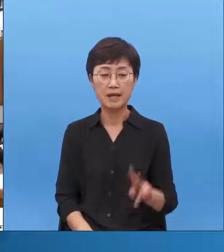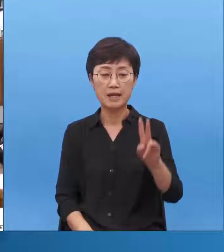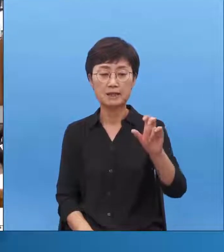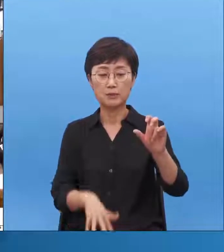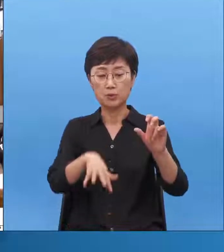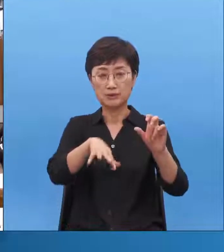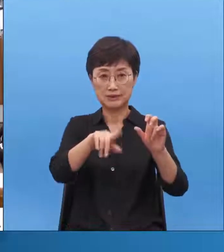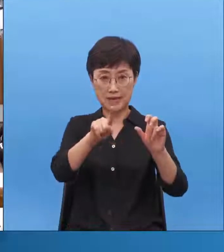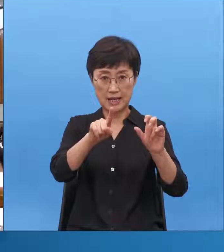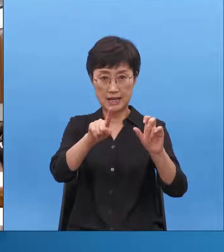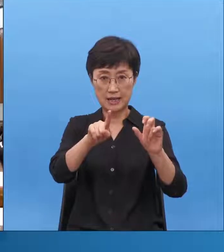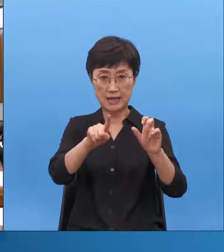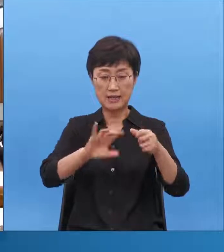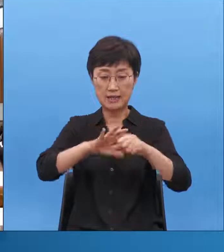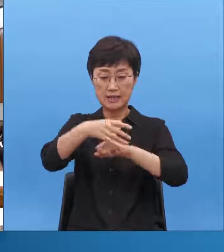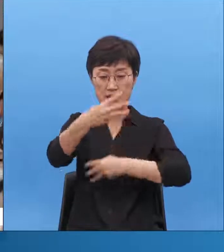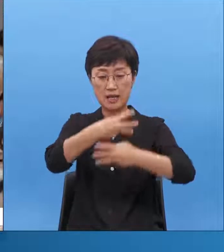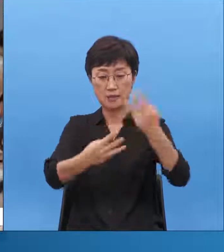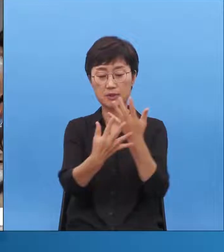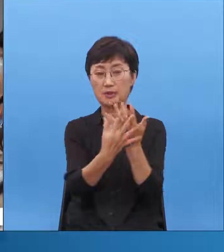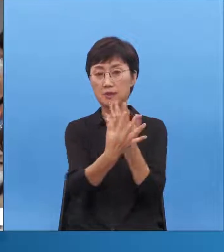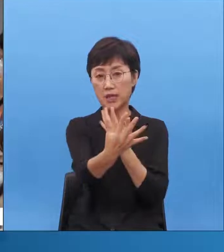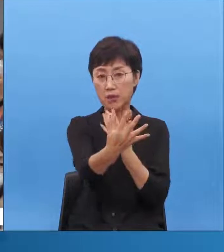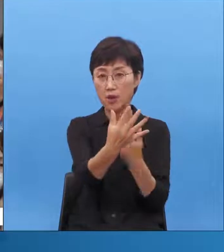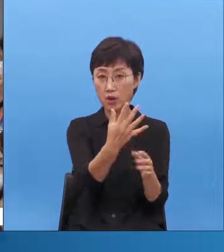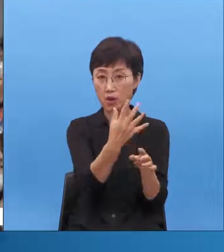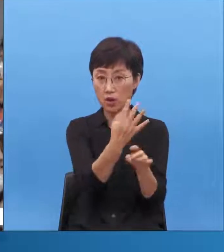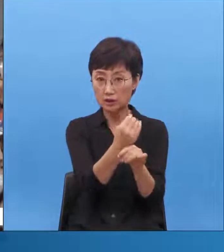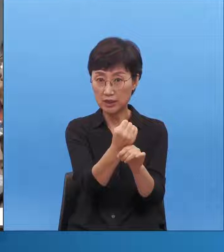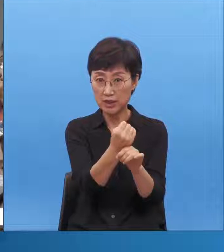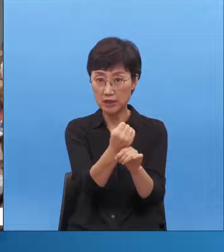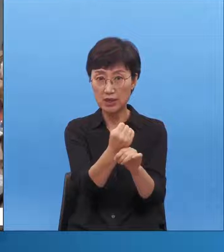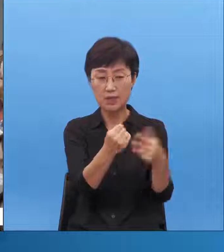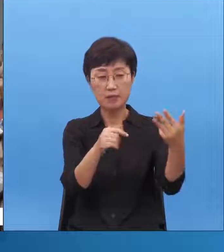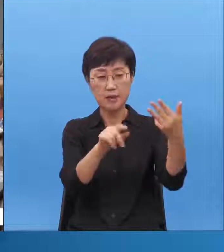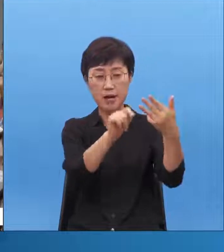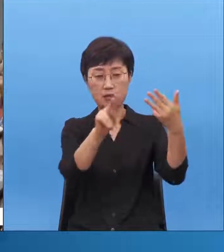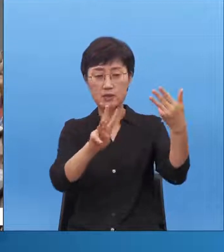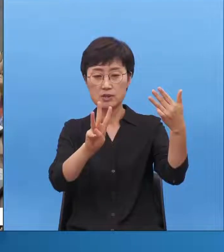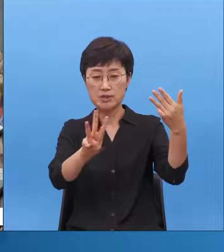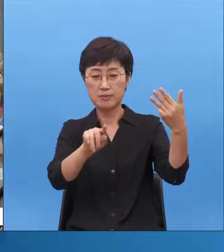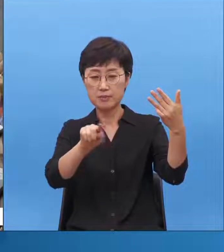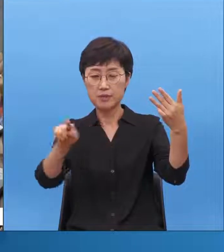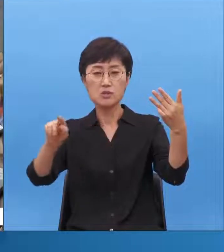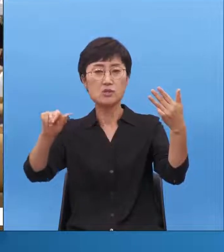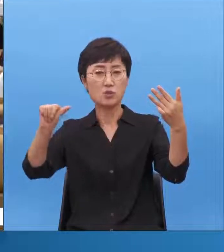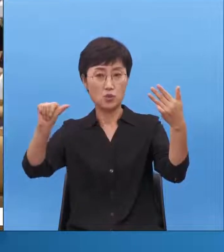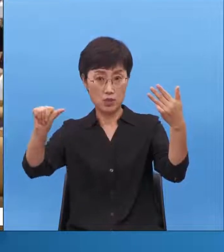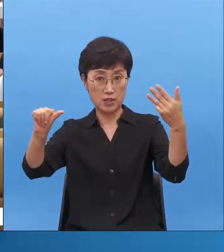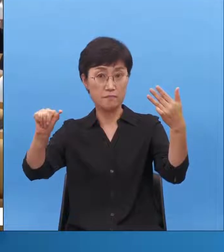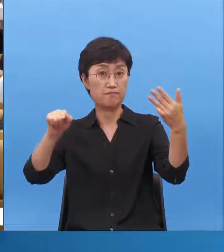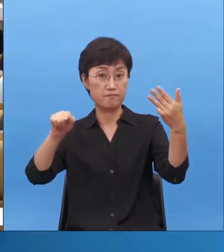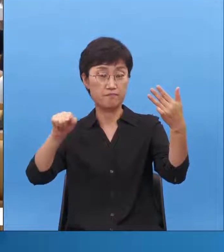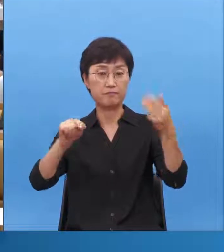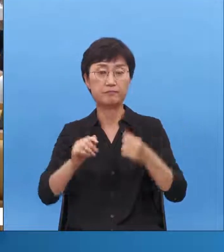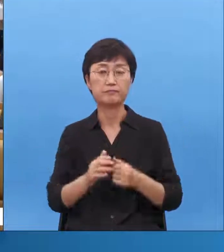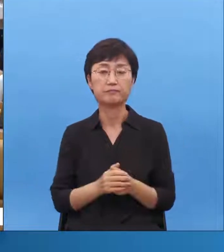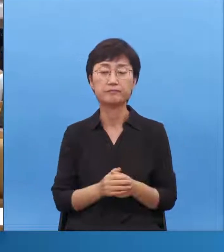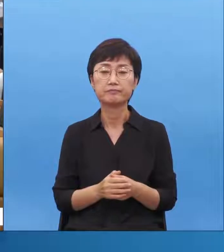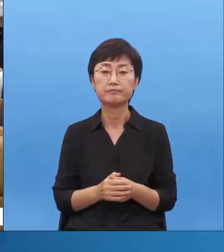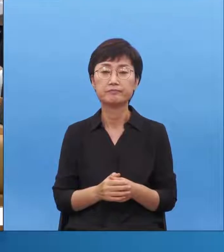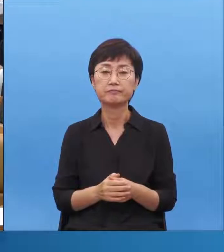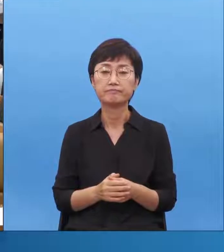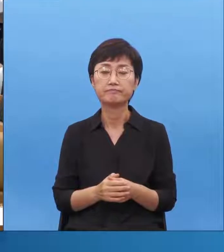제25차 2022 세계 랩넌트 대회가 미래 살릴 플랫폼, 파수망대, 안테나란 주제로 오는 3일부터